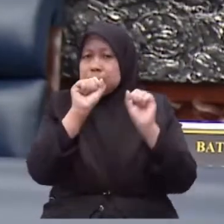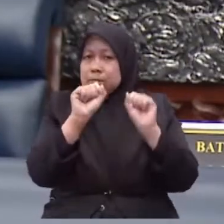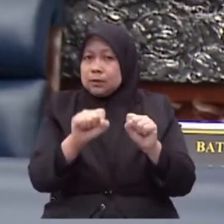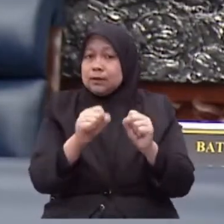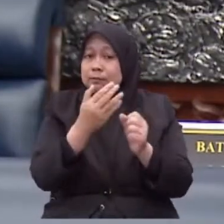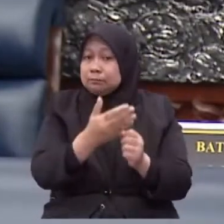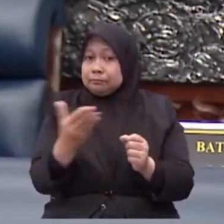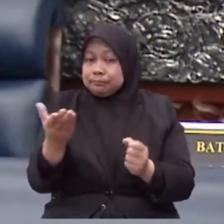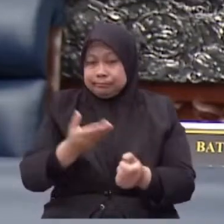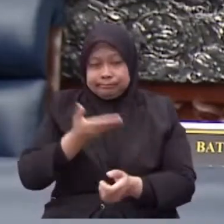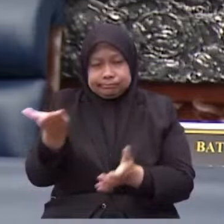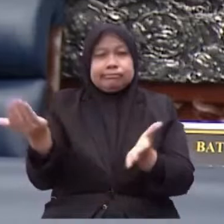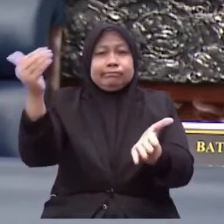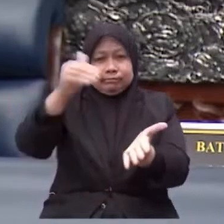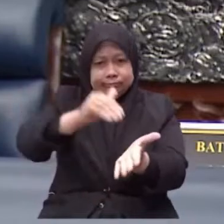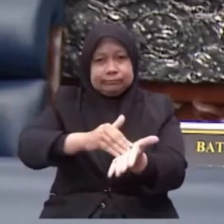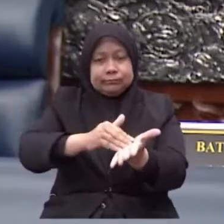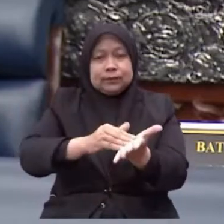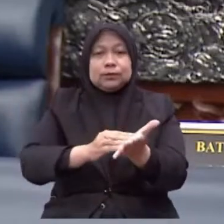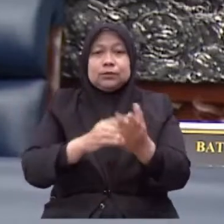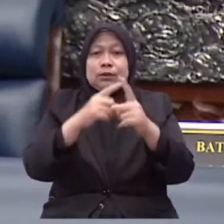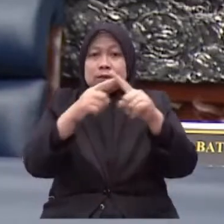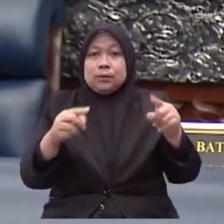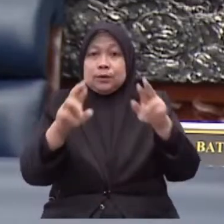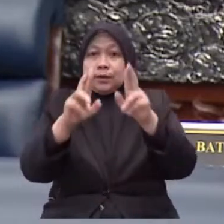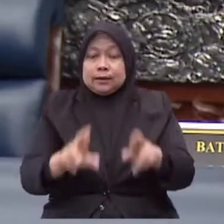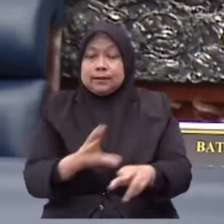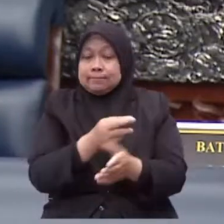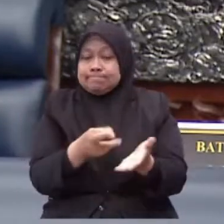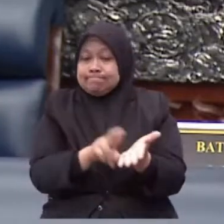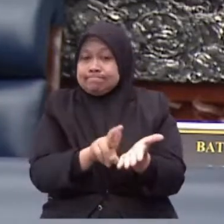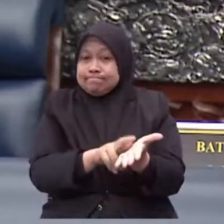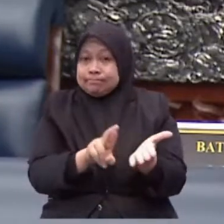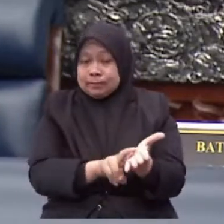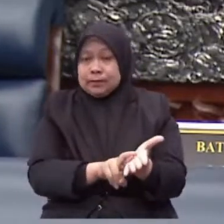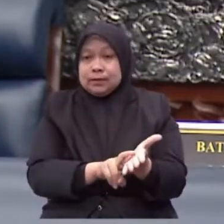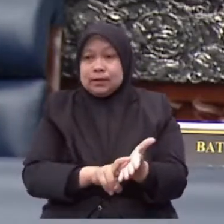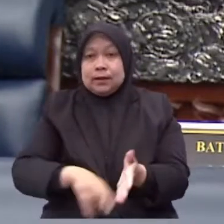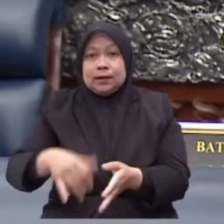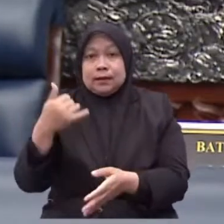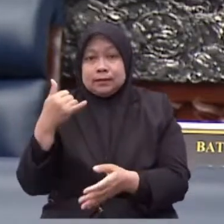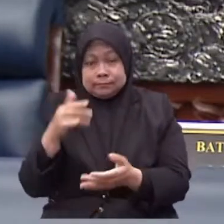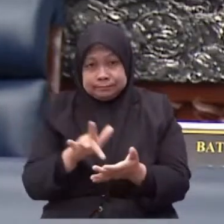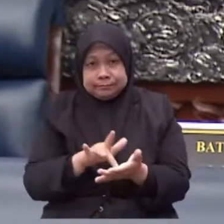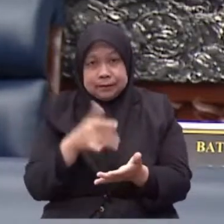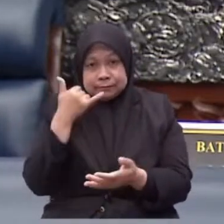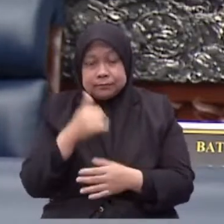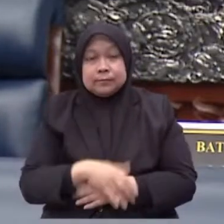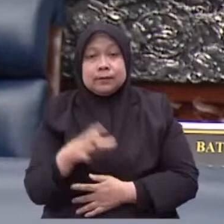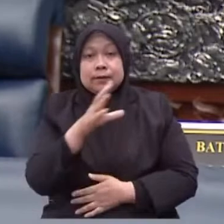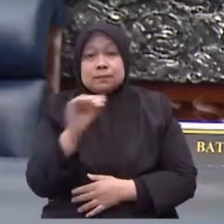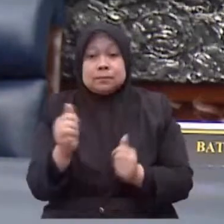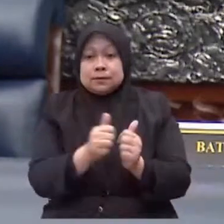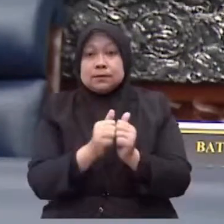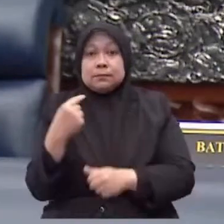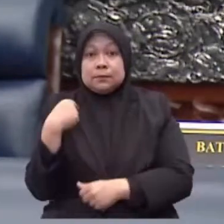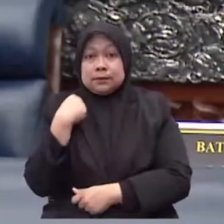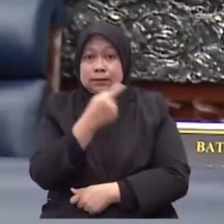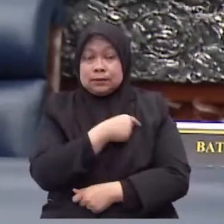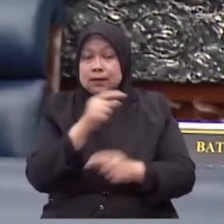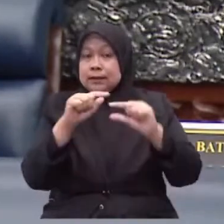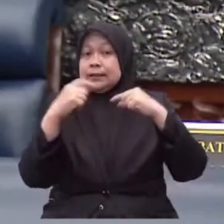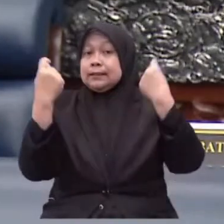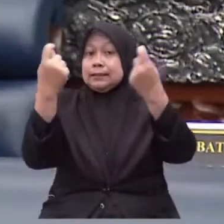membolehkan pegawai ini Diulangi di dalam dewan rakyat dan direkotkan dalam headset pada pagi ini bersama-sama kita adalah